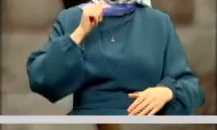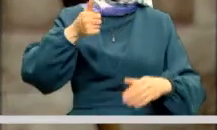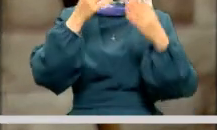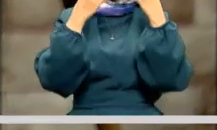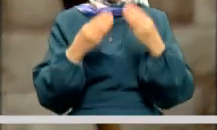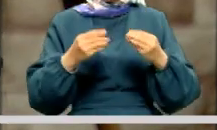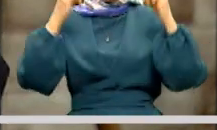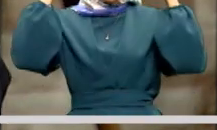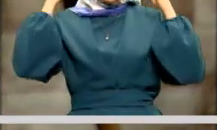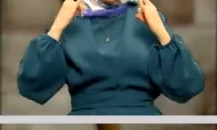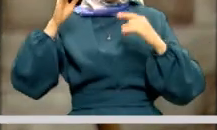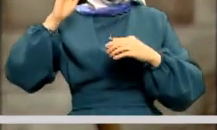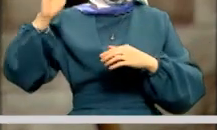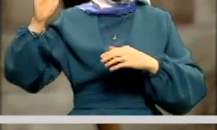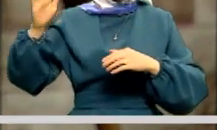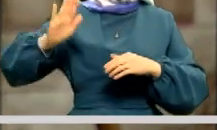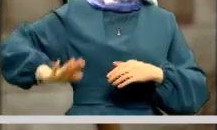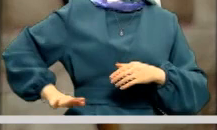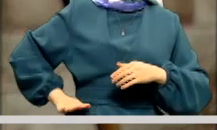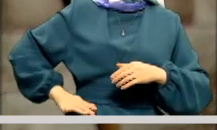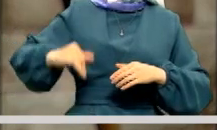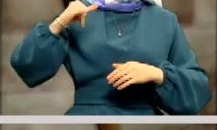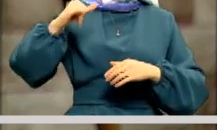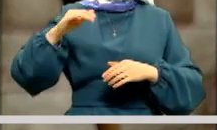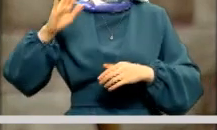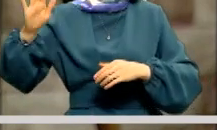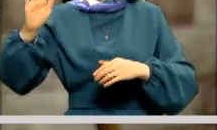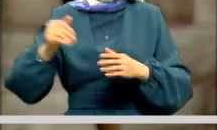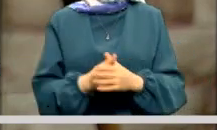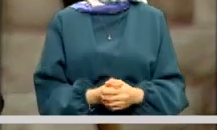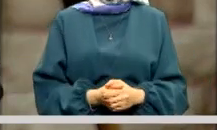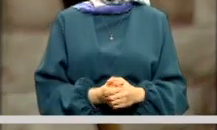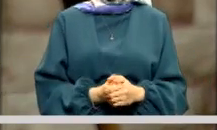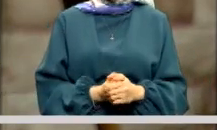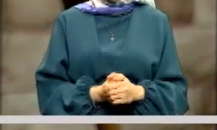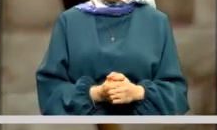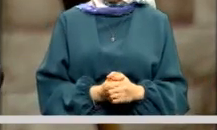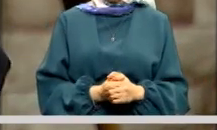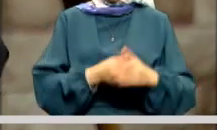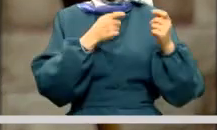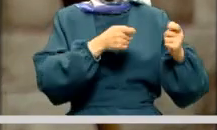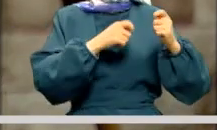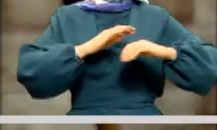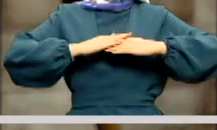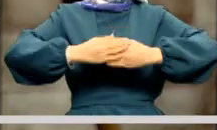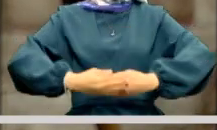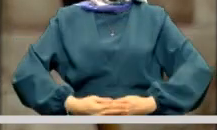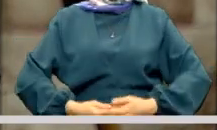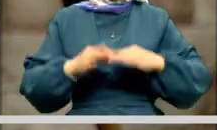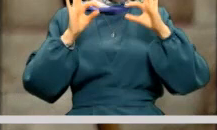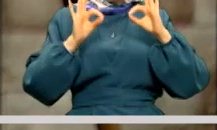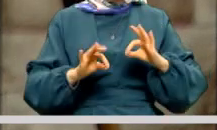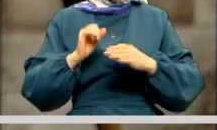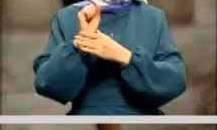camiye giderken çocuğunu yanına alan ya da aslında eğitimi ta Anne karnından başladığı söylenen